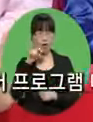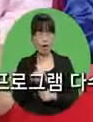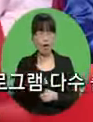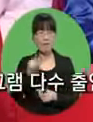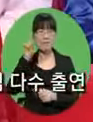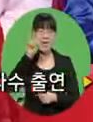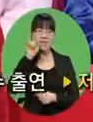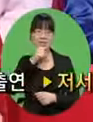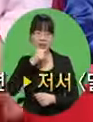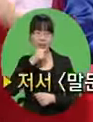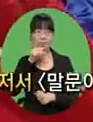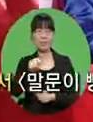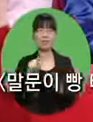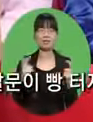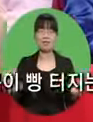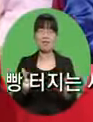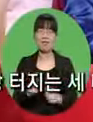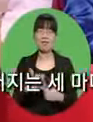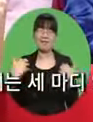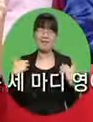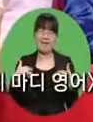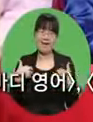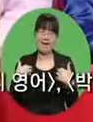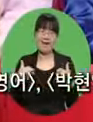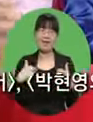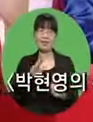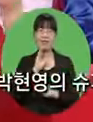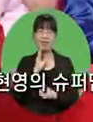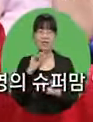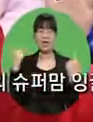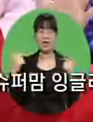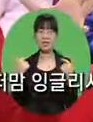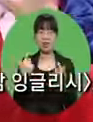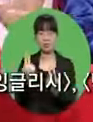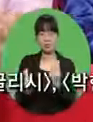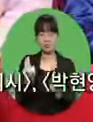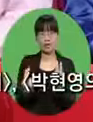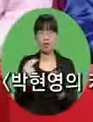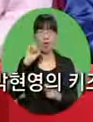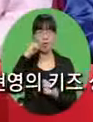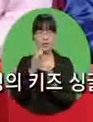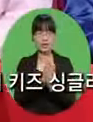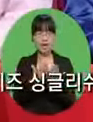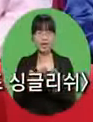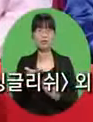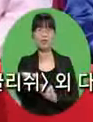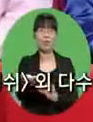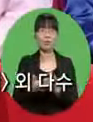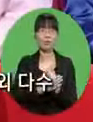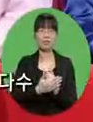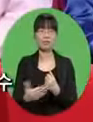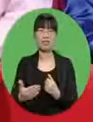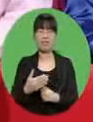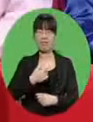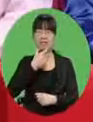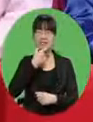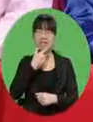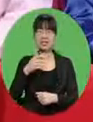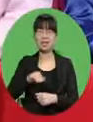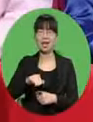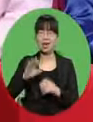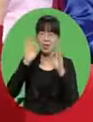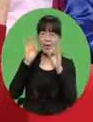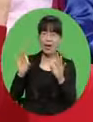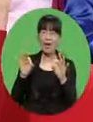얘가 100점 맞아야 되는 게 아니라 즐겨야 되는데 사실 항상 비교하면서 어려운 책을 갖다 내니까 아이들이 싫어하는데 저 아이들을